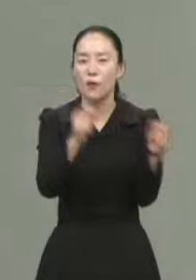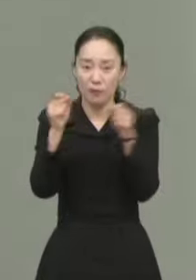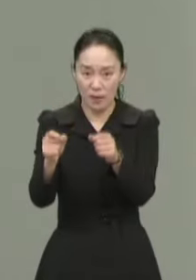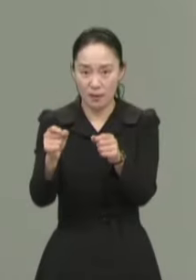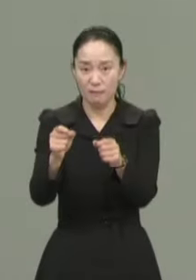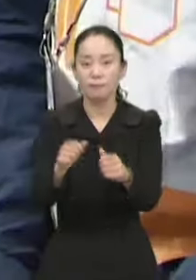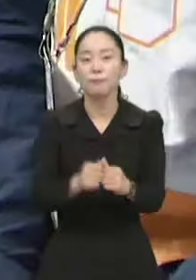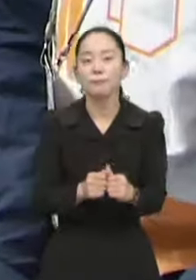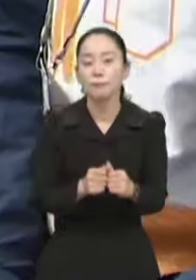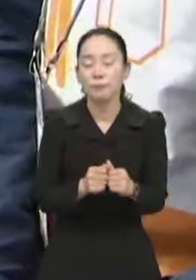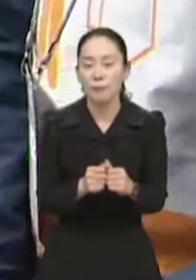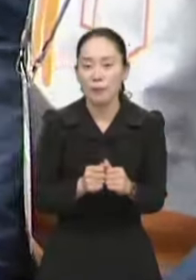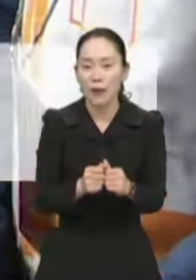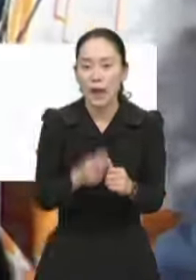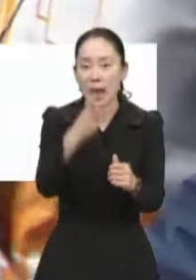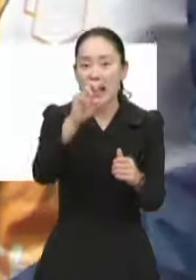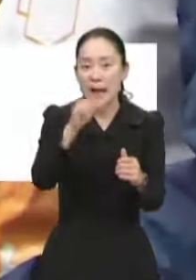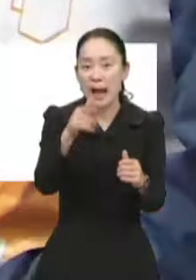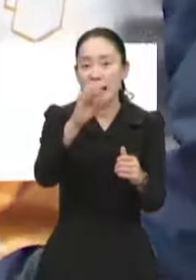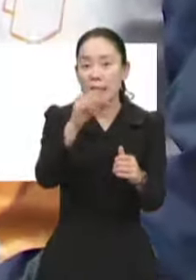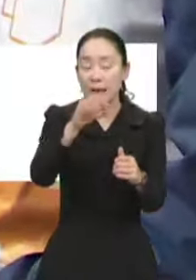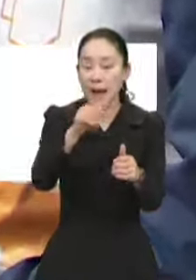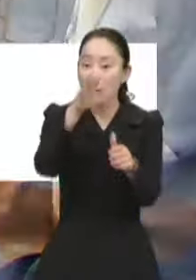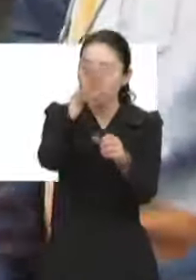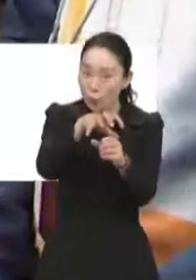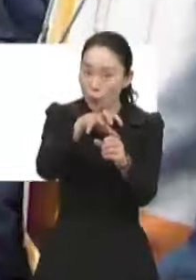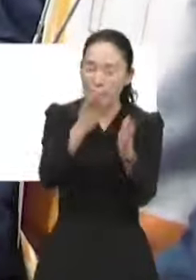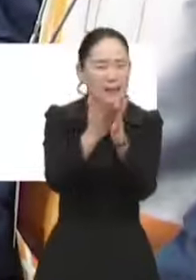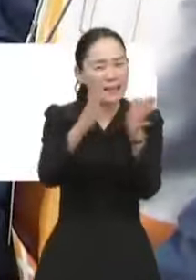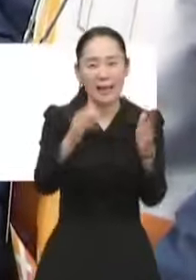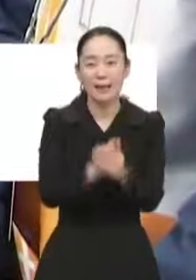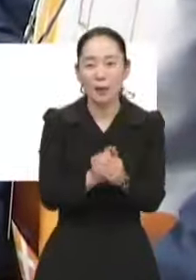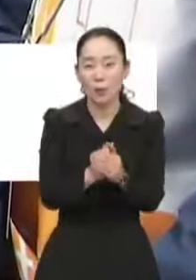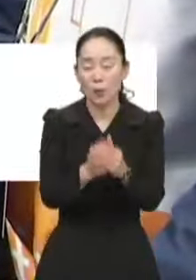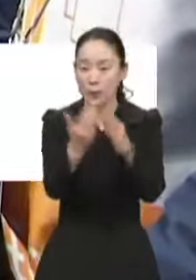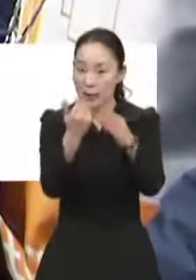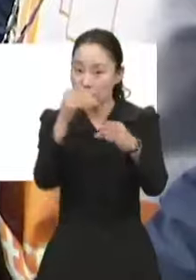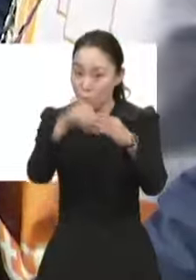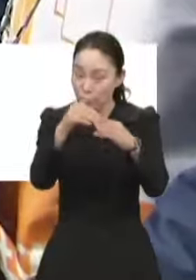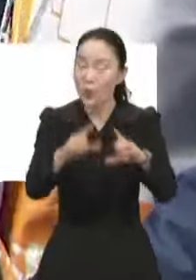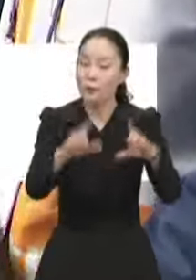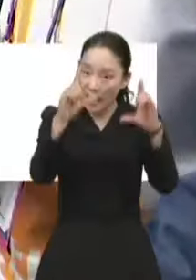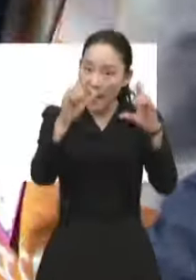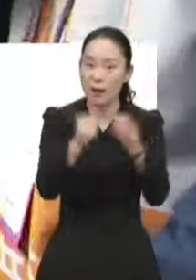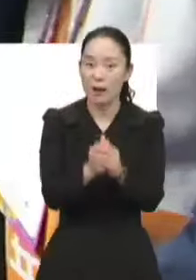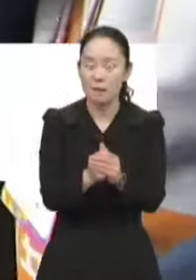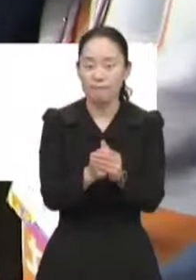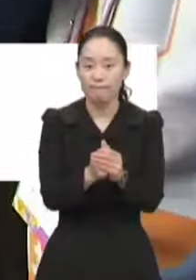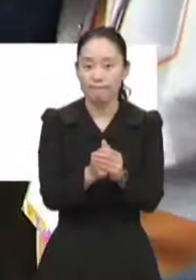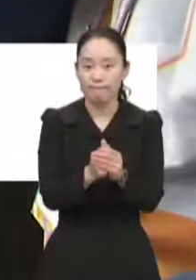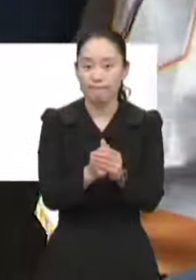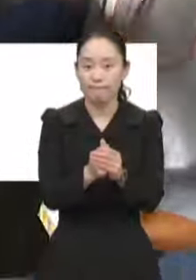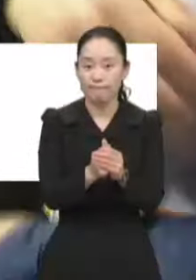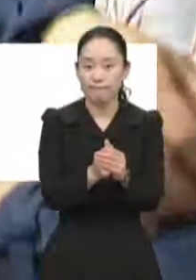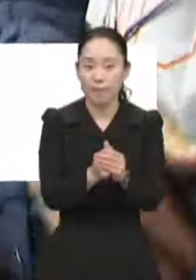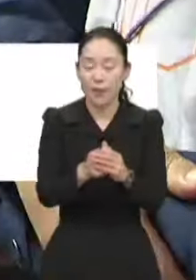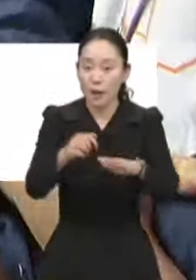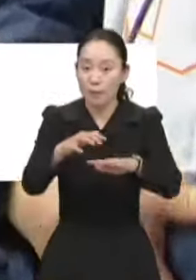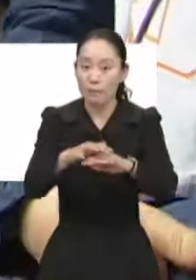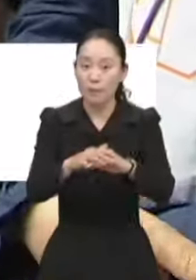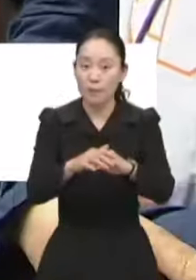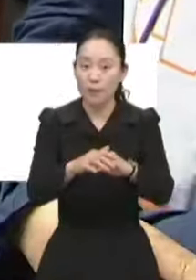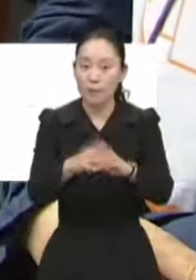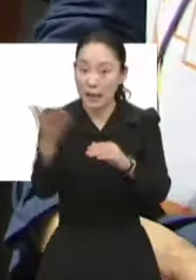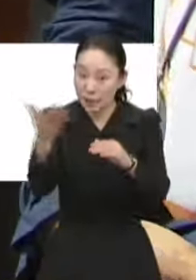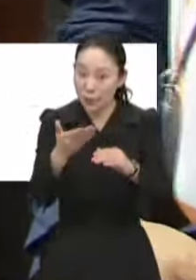지연됐습니다. 낙인당 뚜껑을 내가 말씀드렸잖아요. 뚜껑이 안 맞다고. 사전투표날 아까 그거 있죠. 아까 뭐 이렇게 그 흰장치 들고 온거